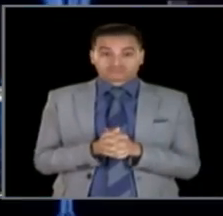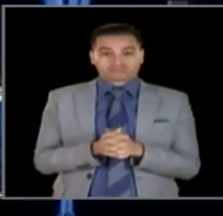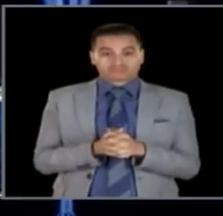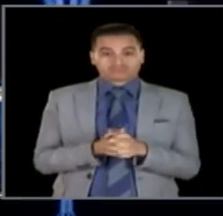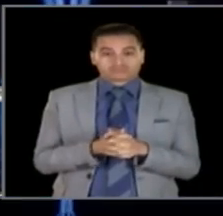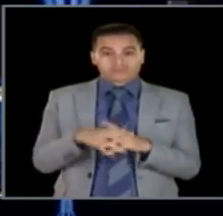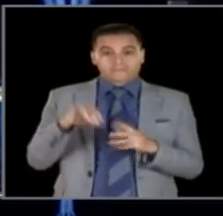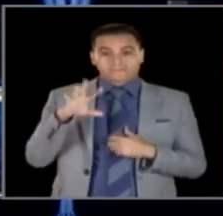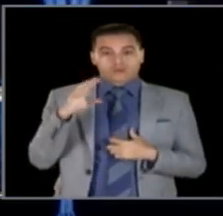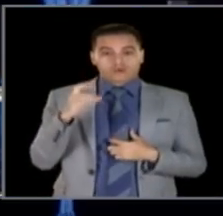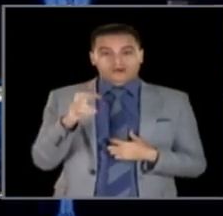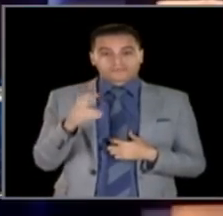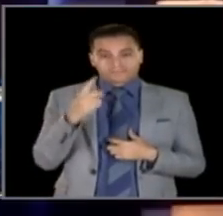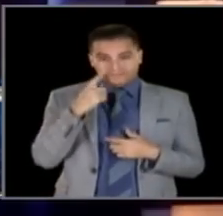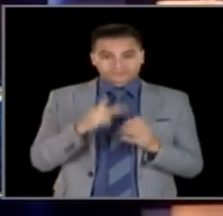موجة.